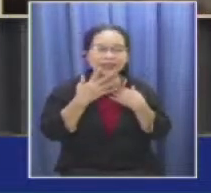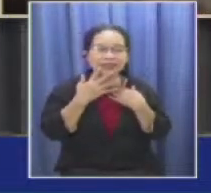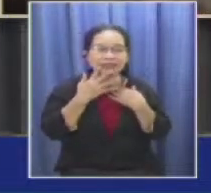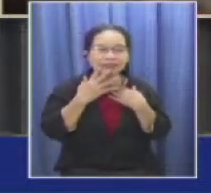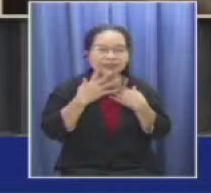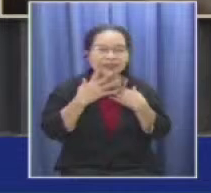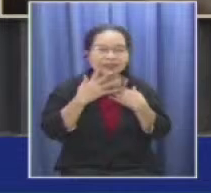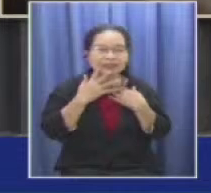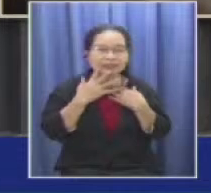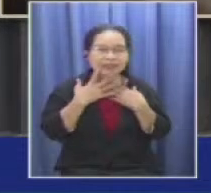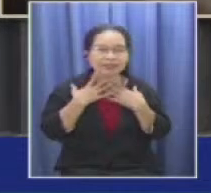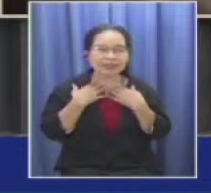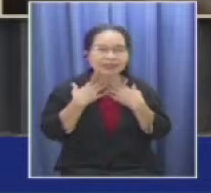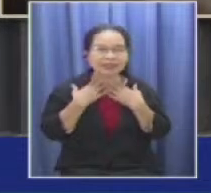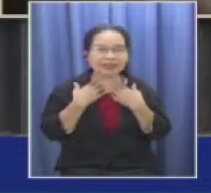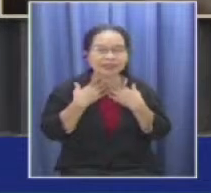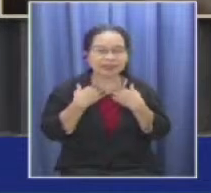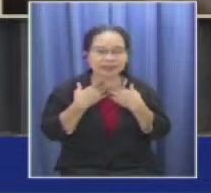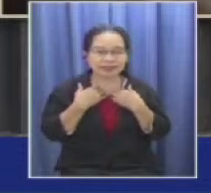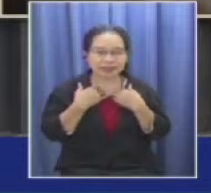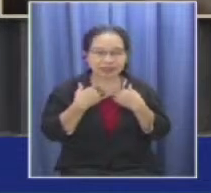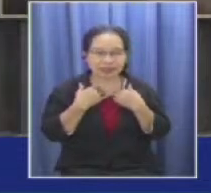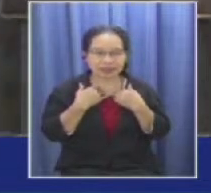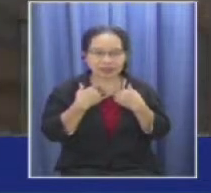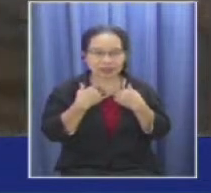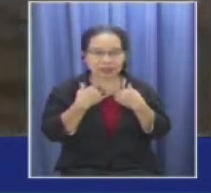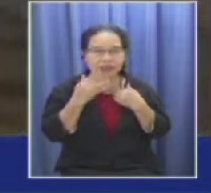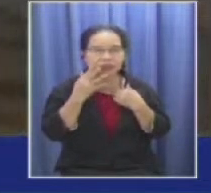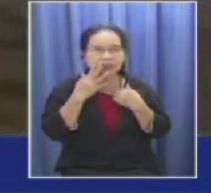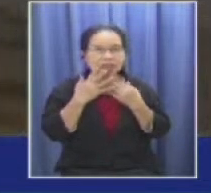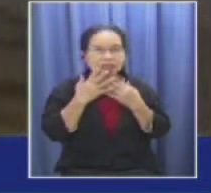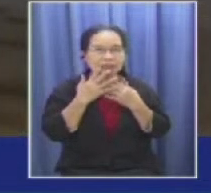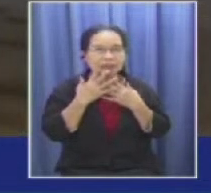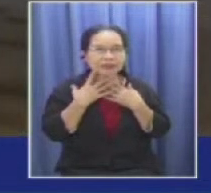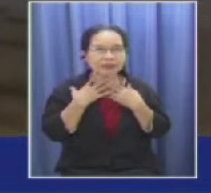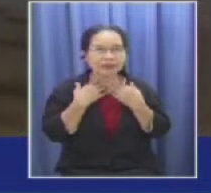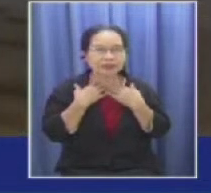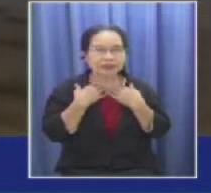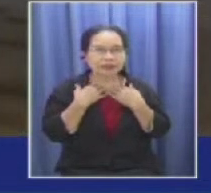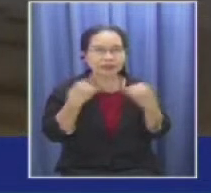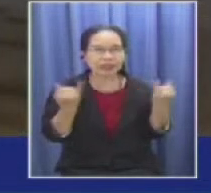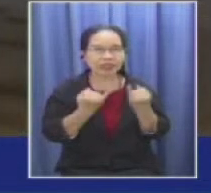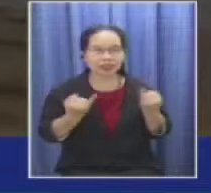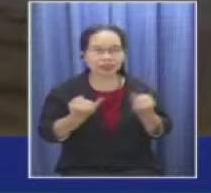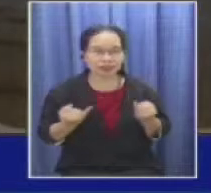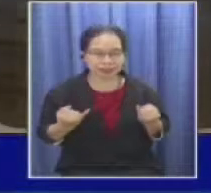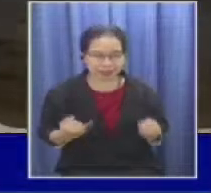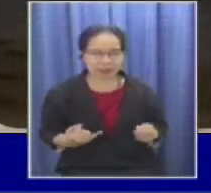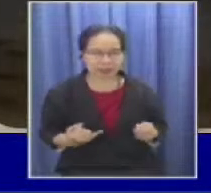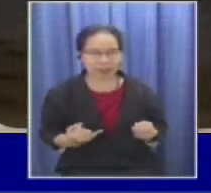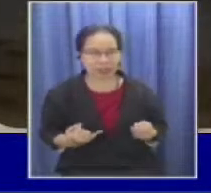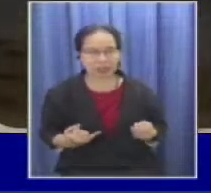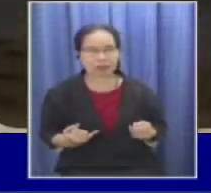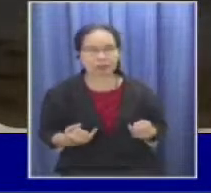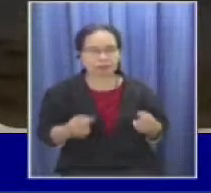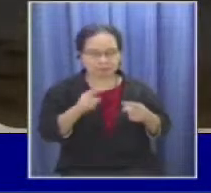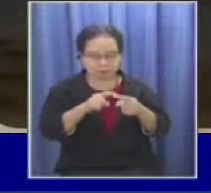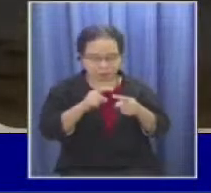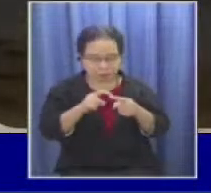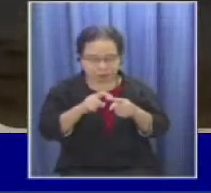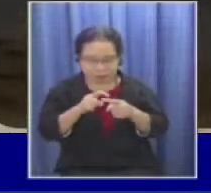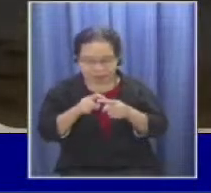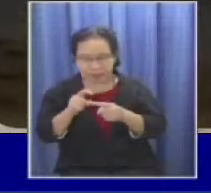wo no waware na san osan kofa be ma foforo yere ana so waware na san de ho hyehyɛ ma foforo yɛ ho